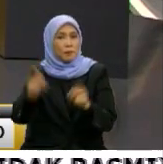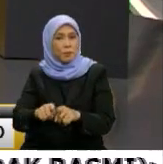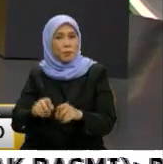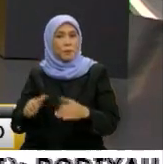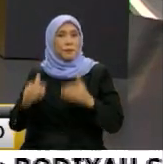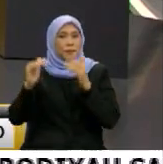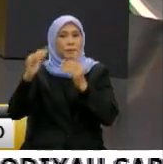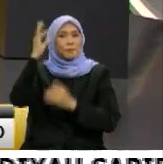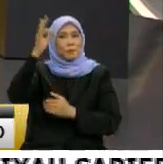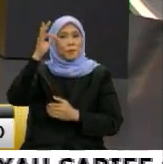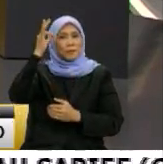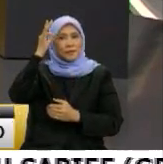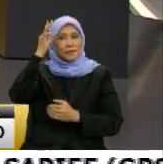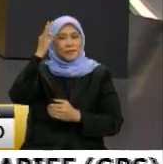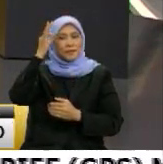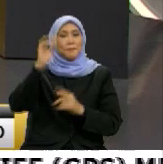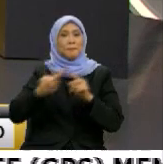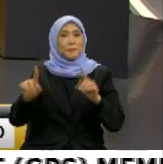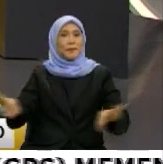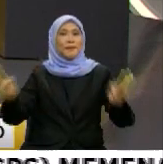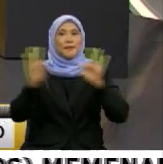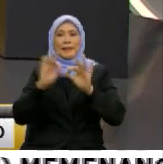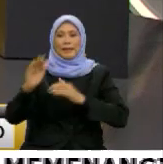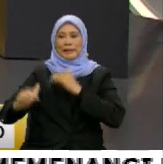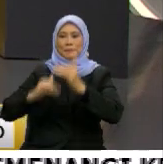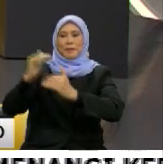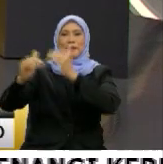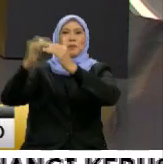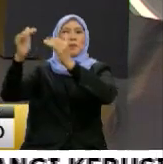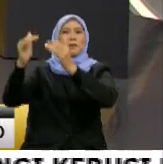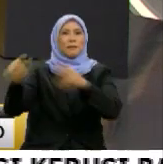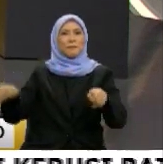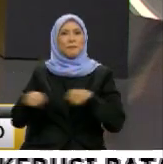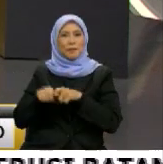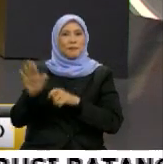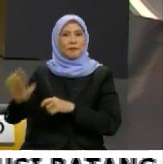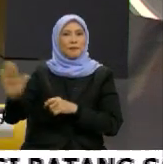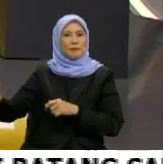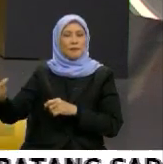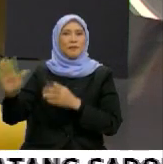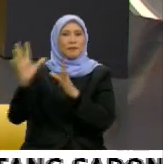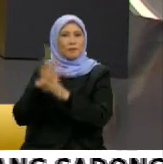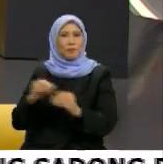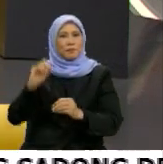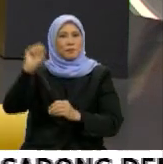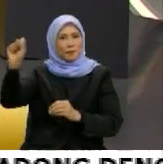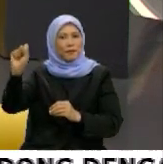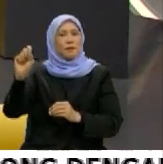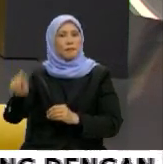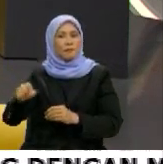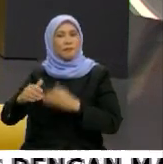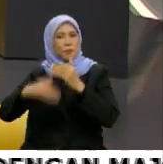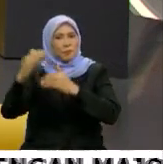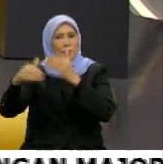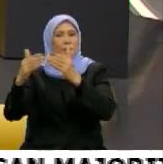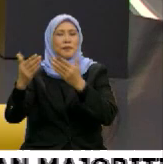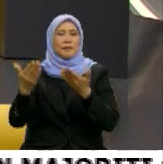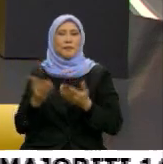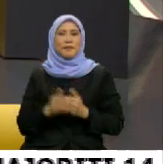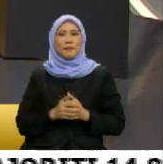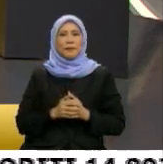peringkat persekutuan. Yang penting adalah kemajuan di lokasi mereka sendiri, di parlimen masing-masing. Kerana ketika ini yang